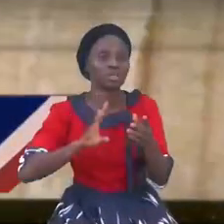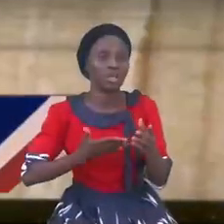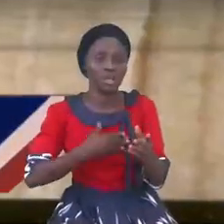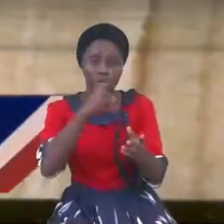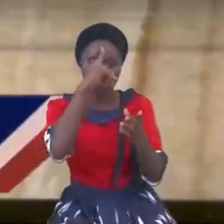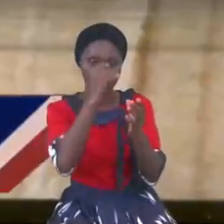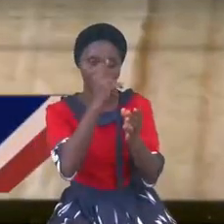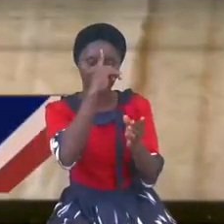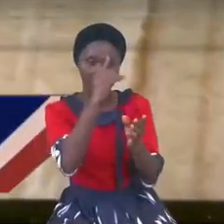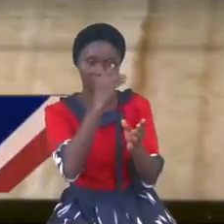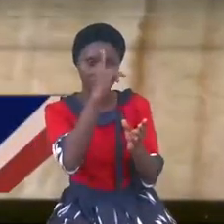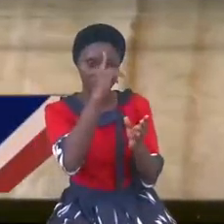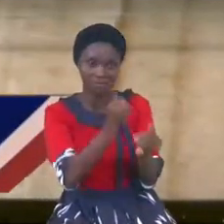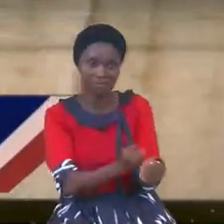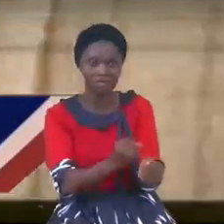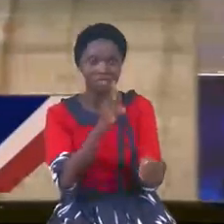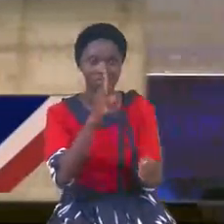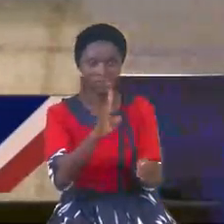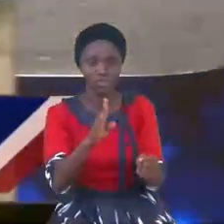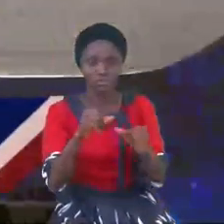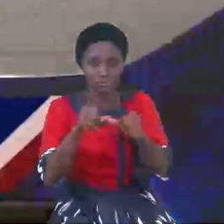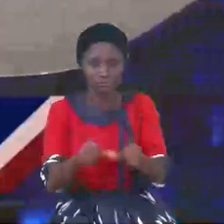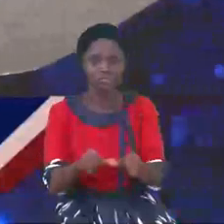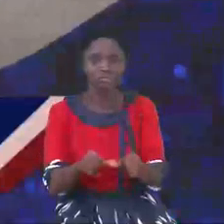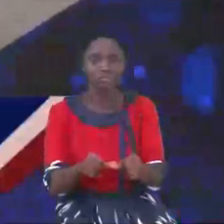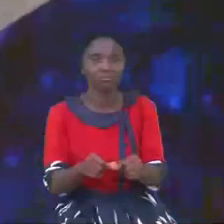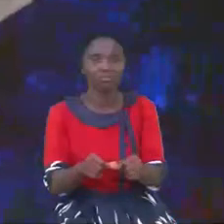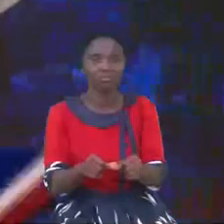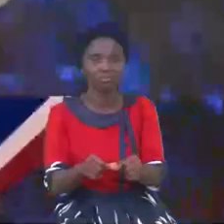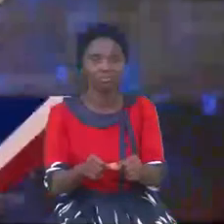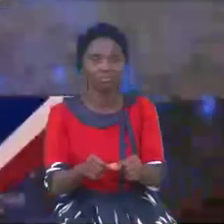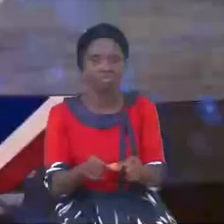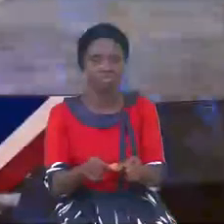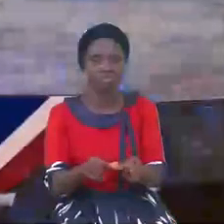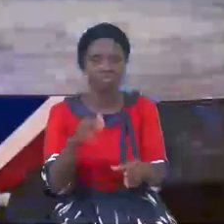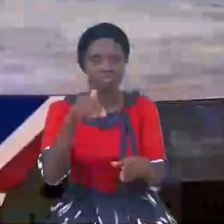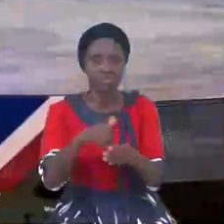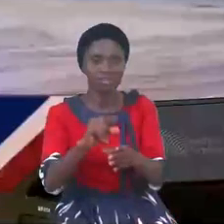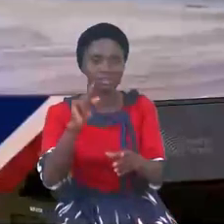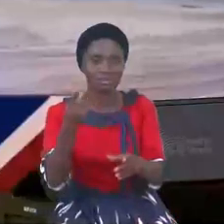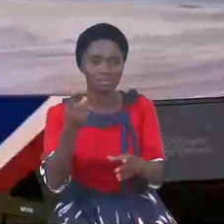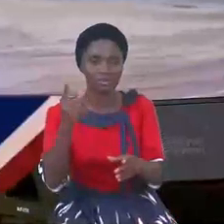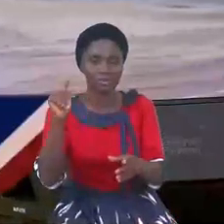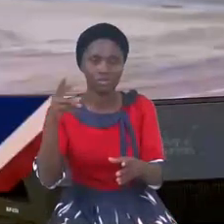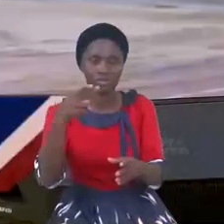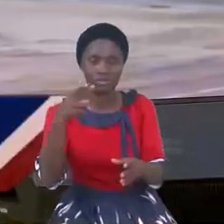soit fermement perfectionnée. Premier, Thessaloniciens 3,